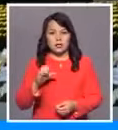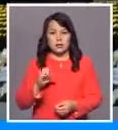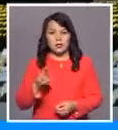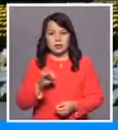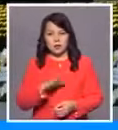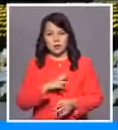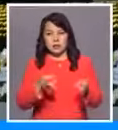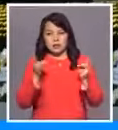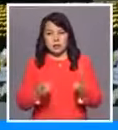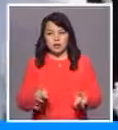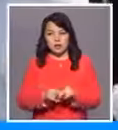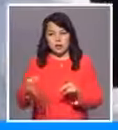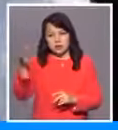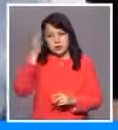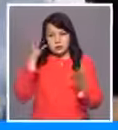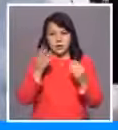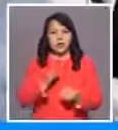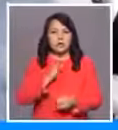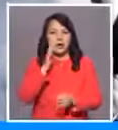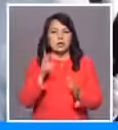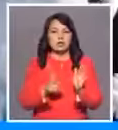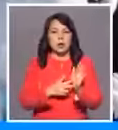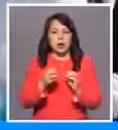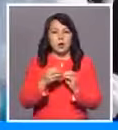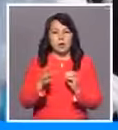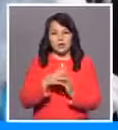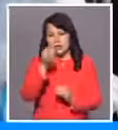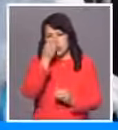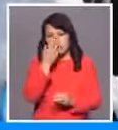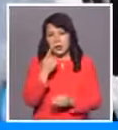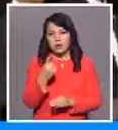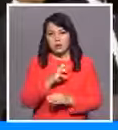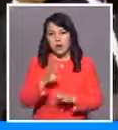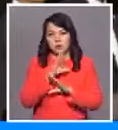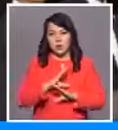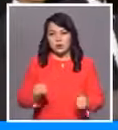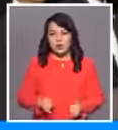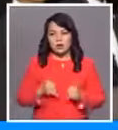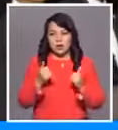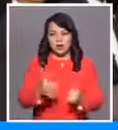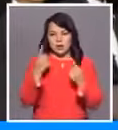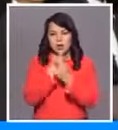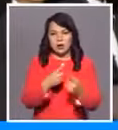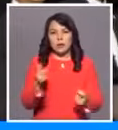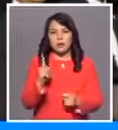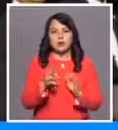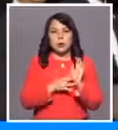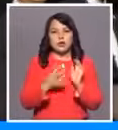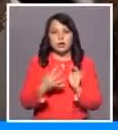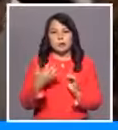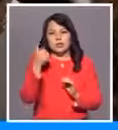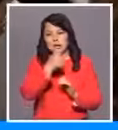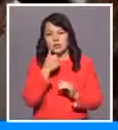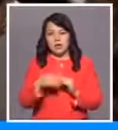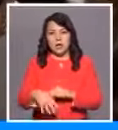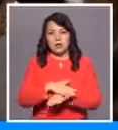осындай қасіретті бастан кешірген. Таңғы сағат 8:15-те Жапонияда үнсіздік минутасы жарияланды. 1945 жылы дәл